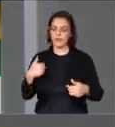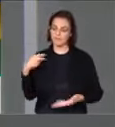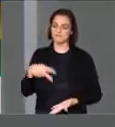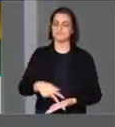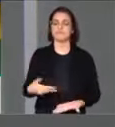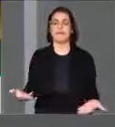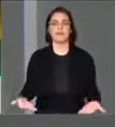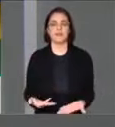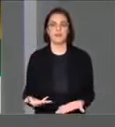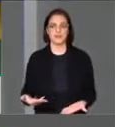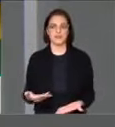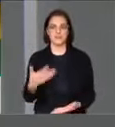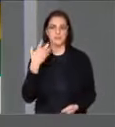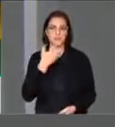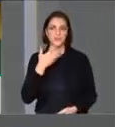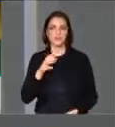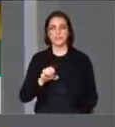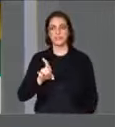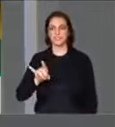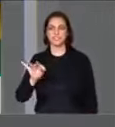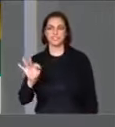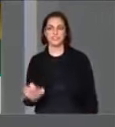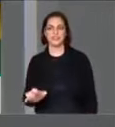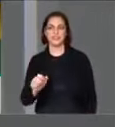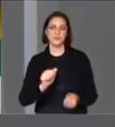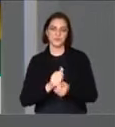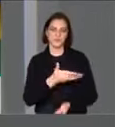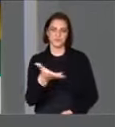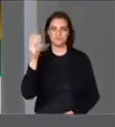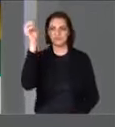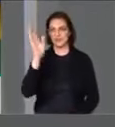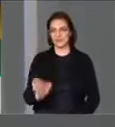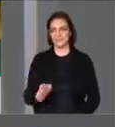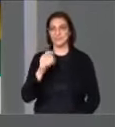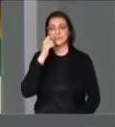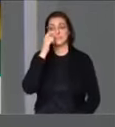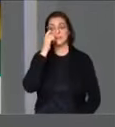aqui com Edith Piaf e com o Brasil.